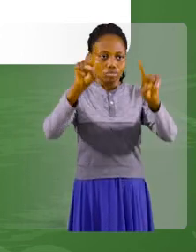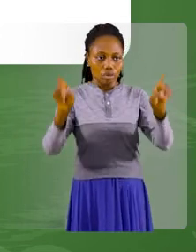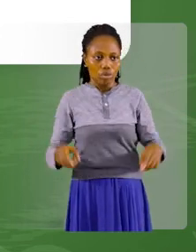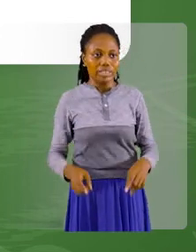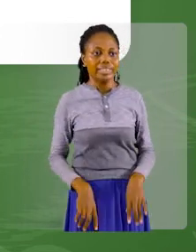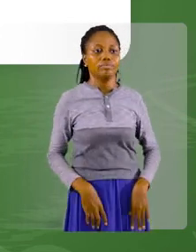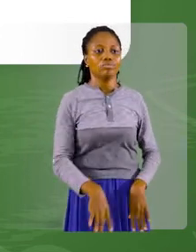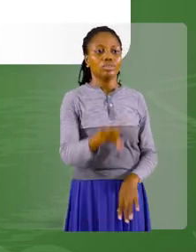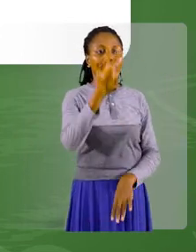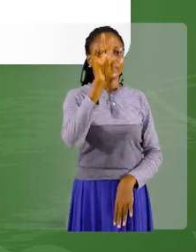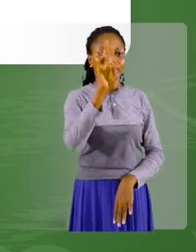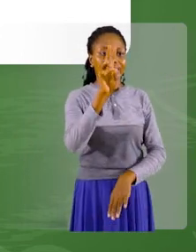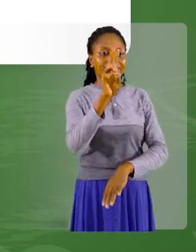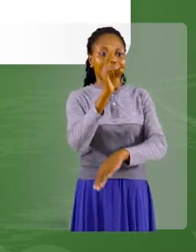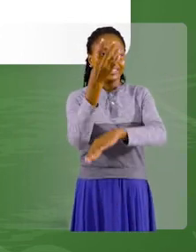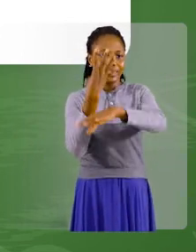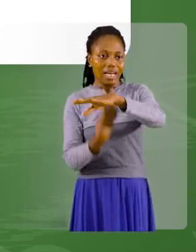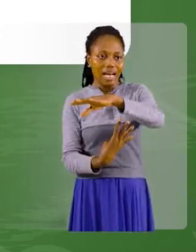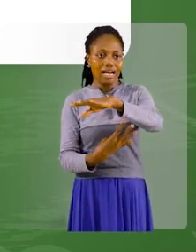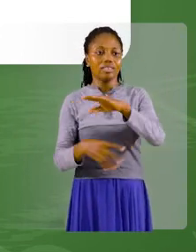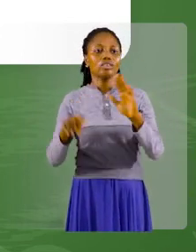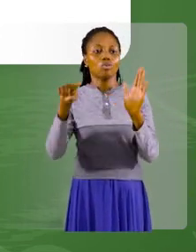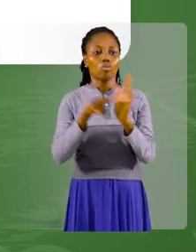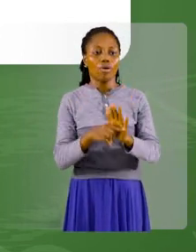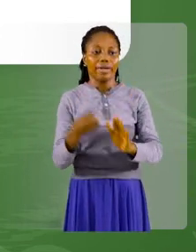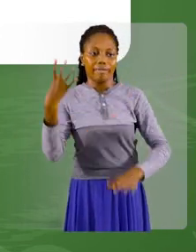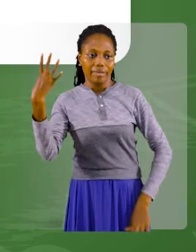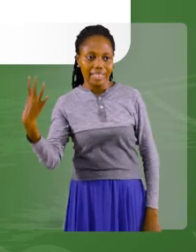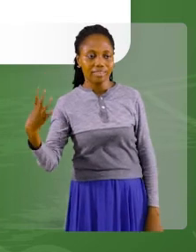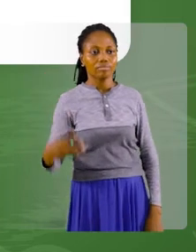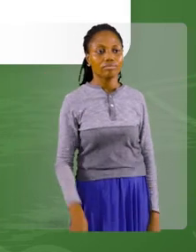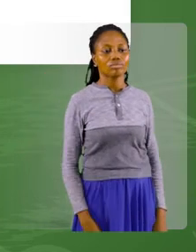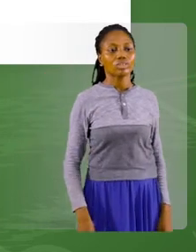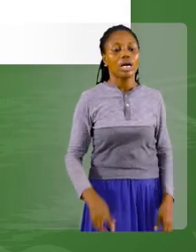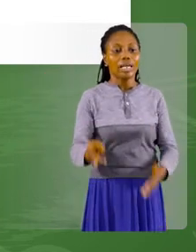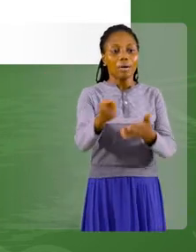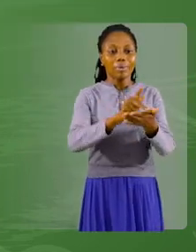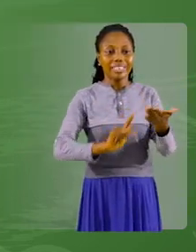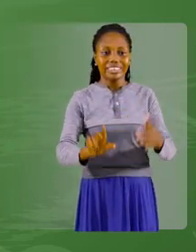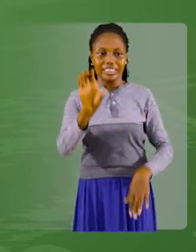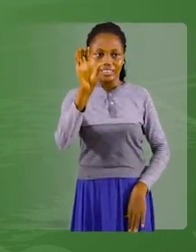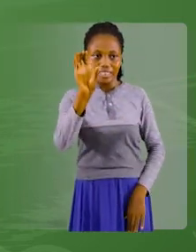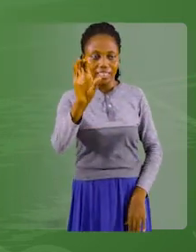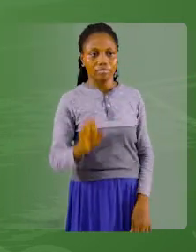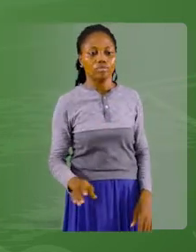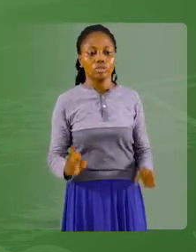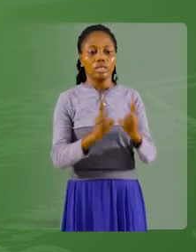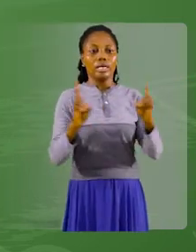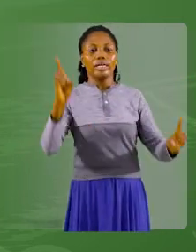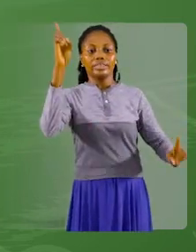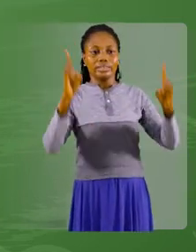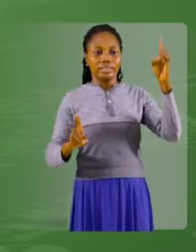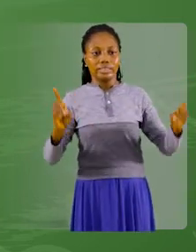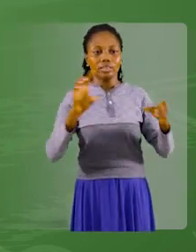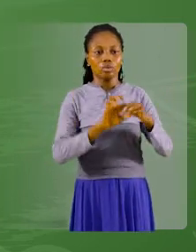4. Nous passons à la partie C. C'est distance de 2